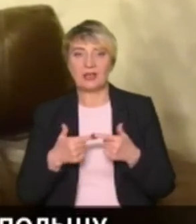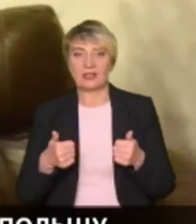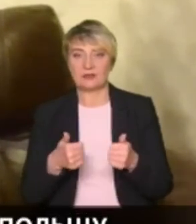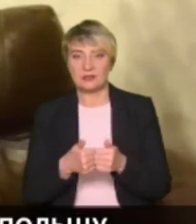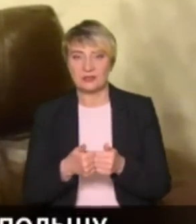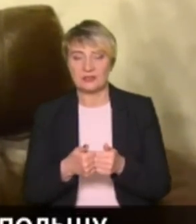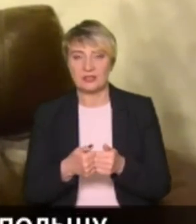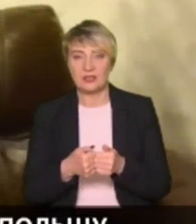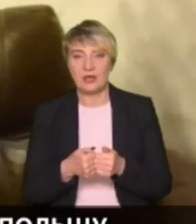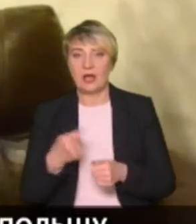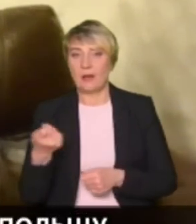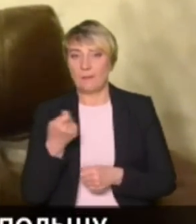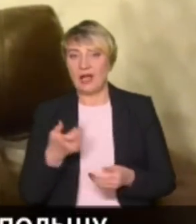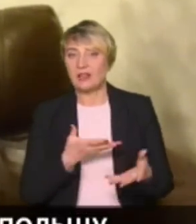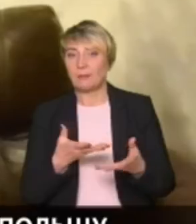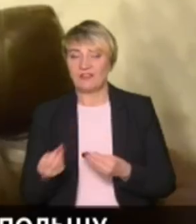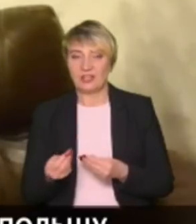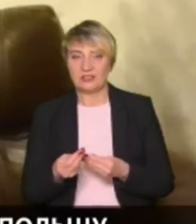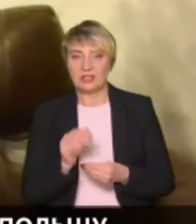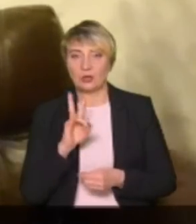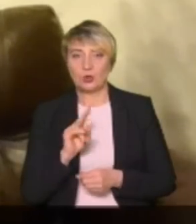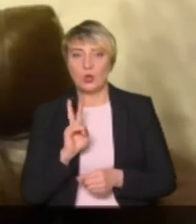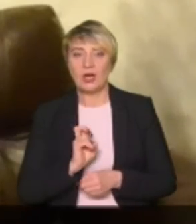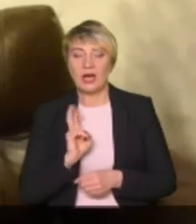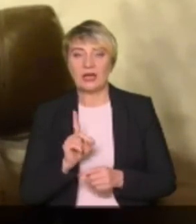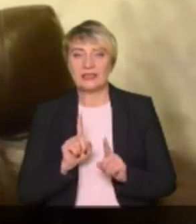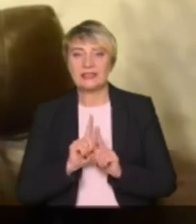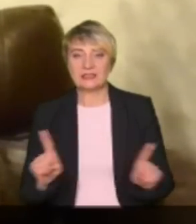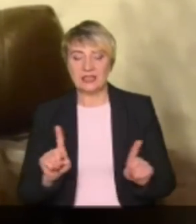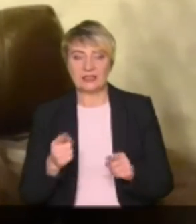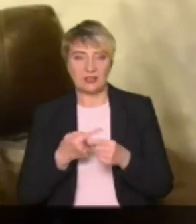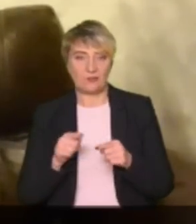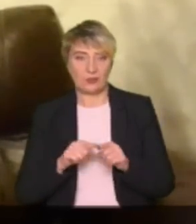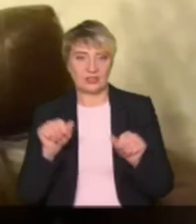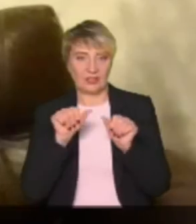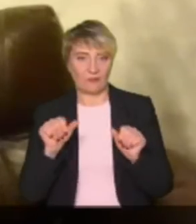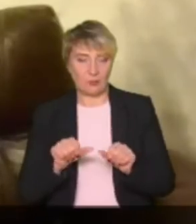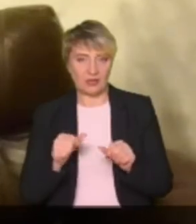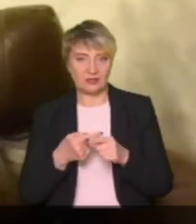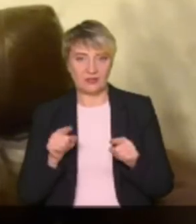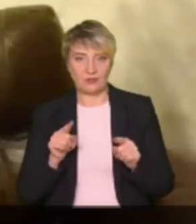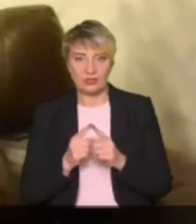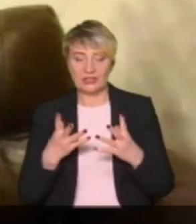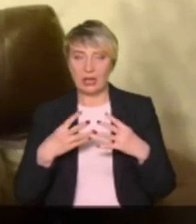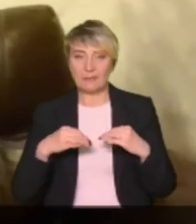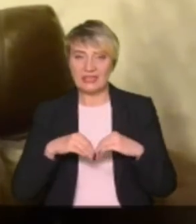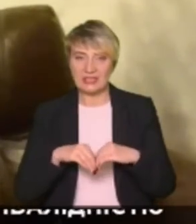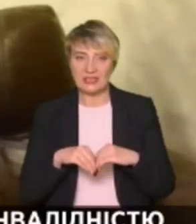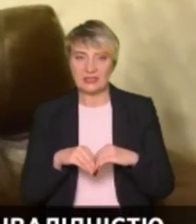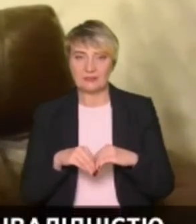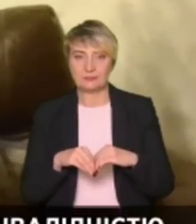мало может повлиять, но вот именно, как ни странно, вот этот формат, просто сам формат объединения,